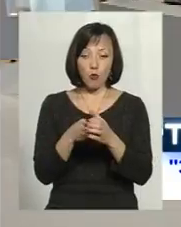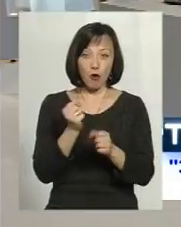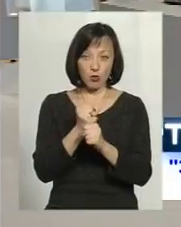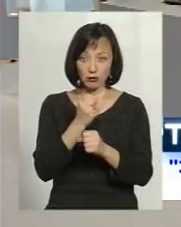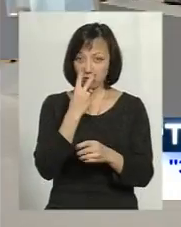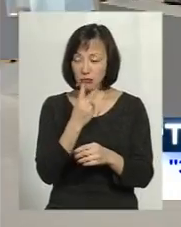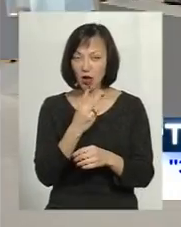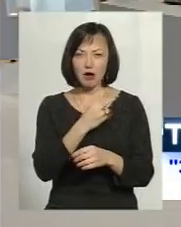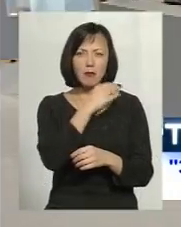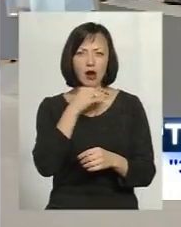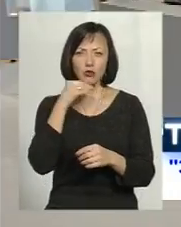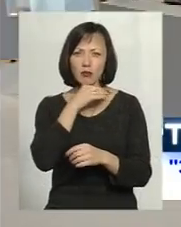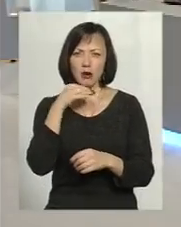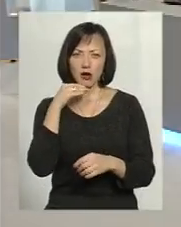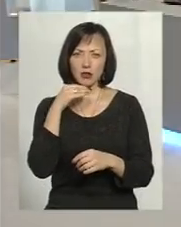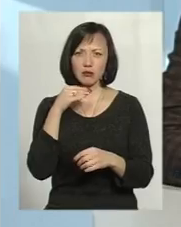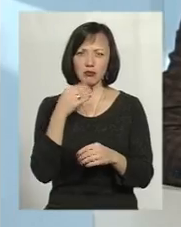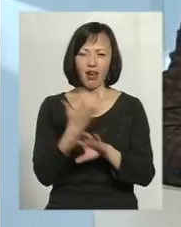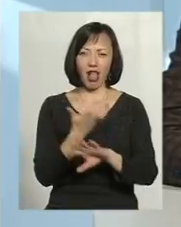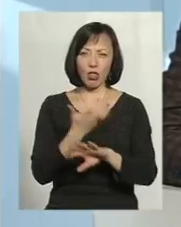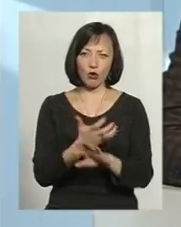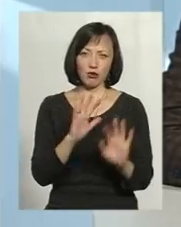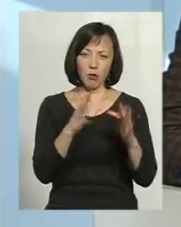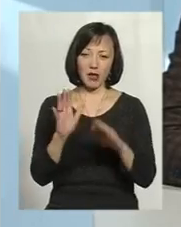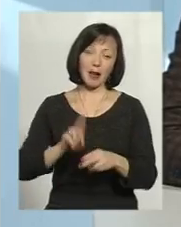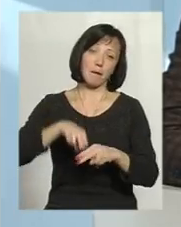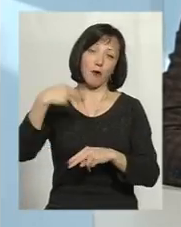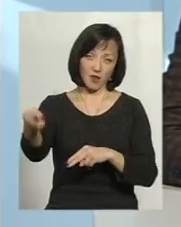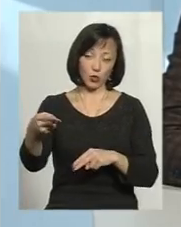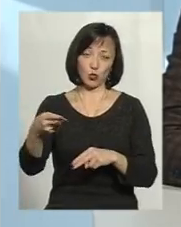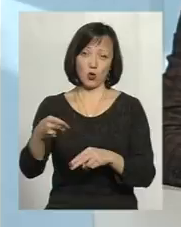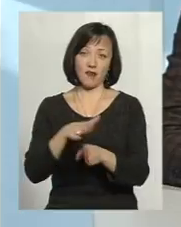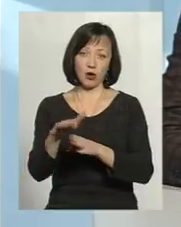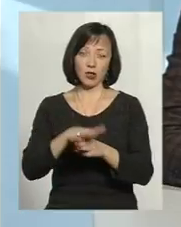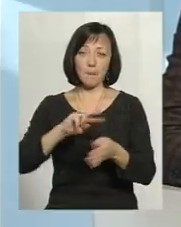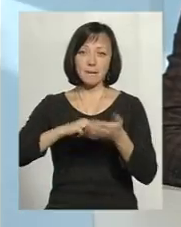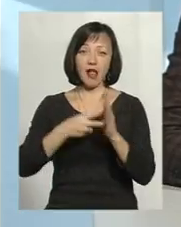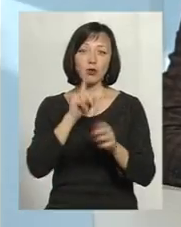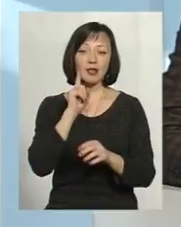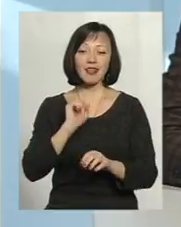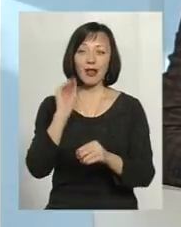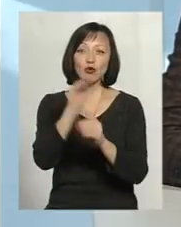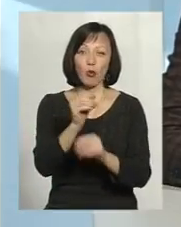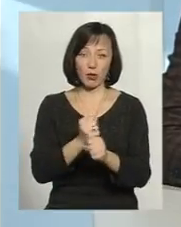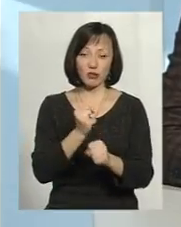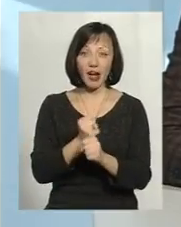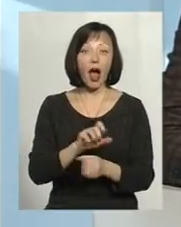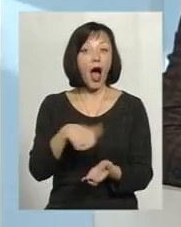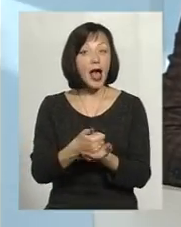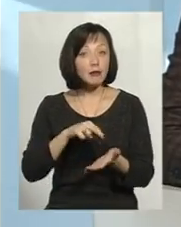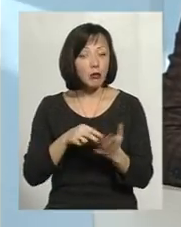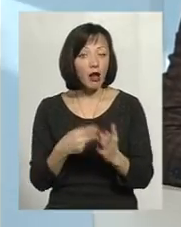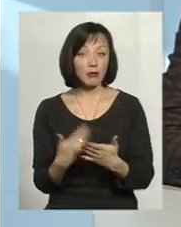побачили дуже і дуже багато халтурних моментів і повернули виконавцю робіт план озеленення на доопрацювання. Генплан, наприклад,